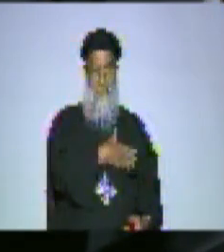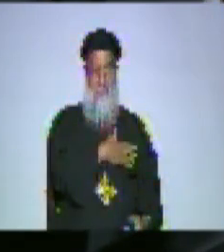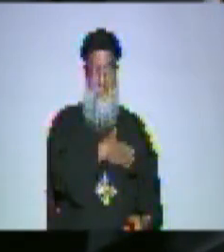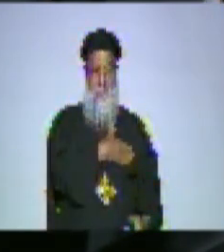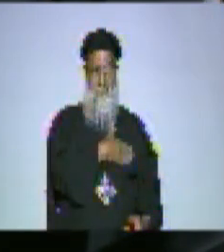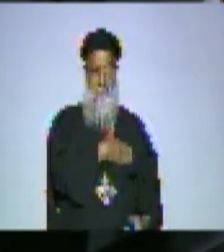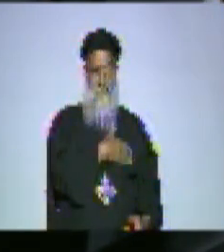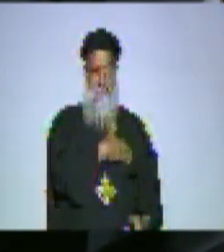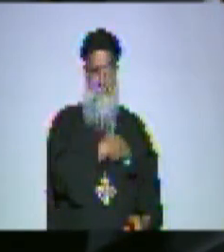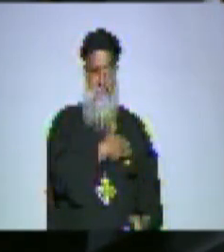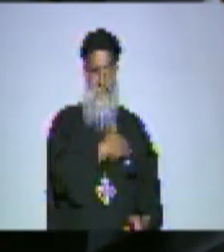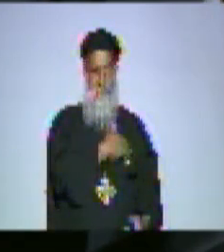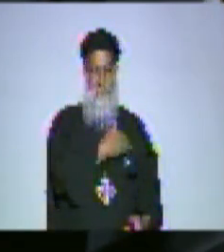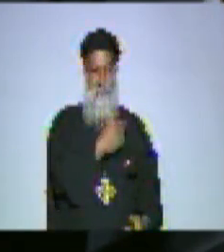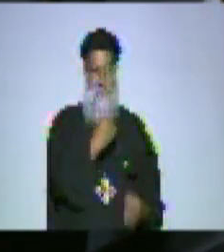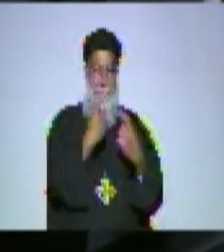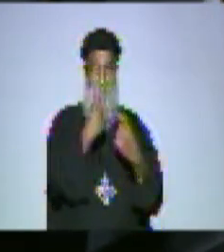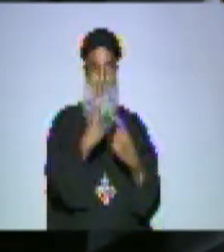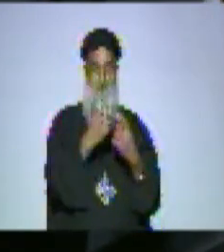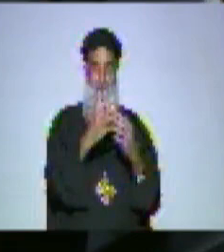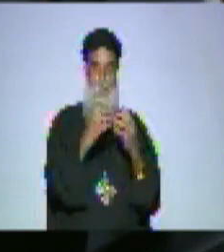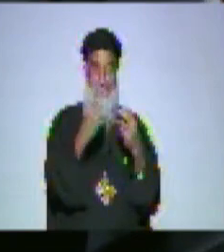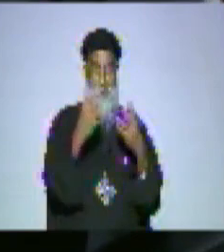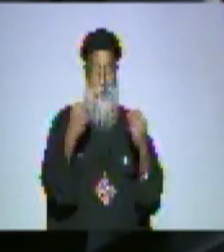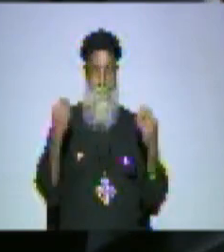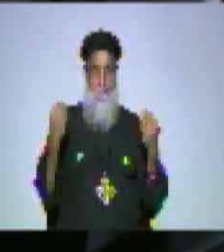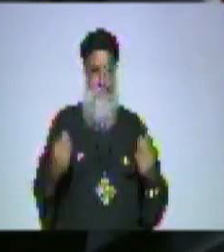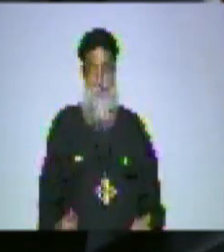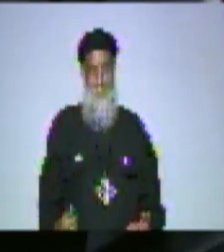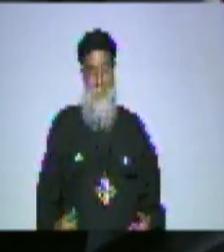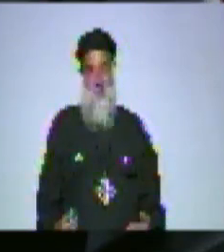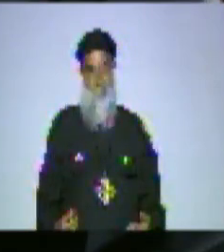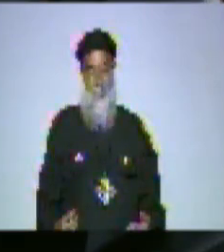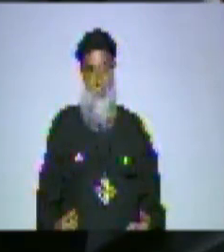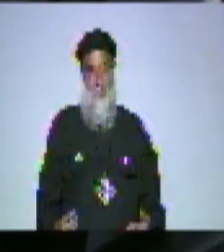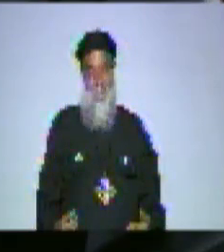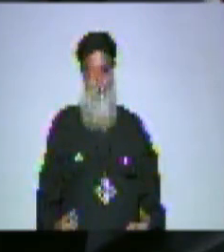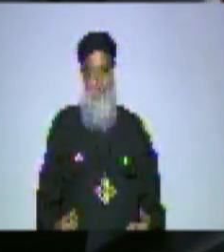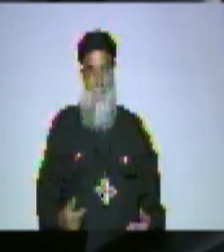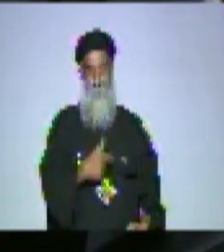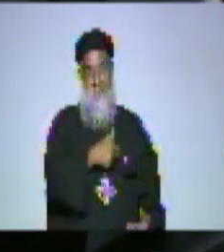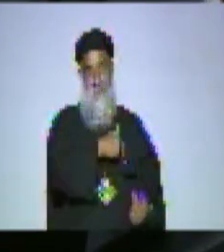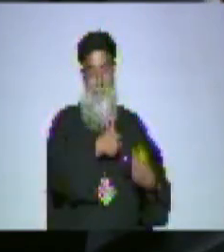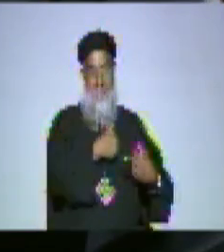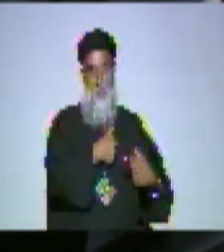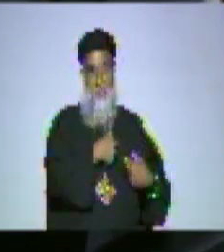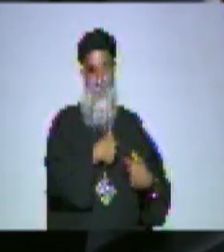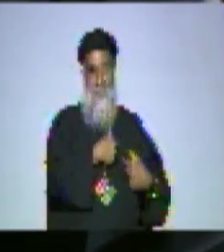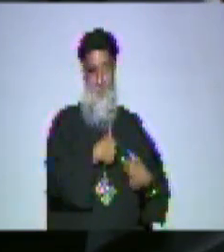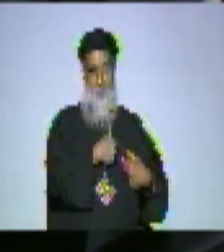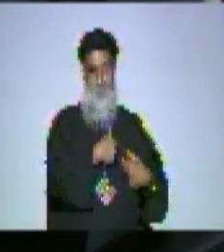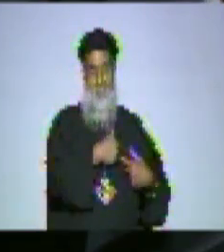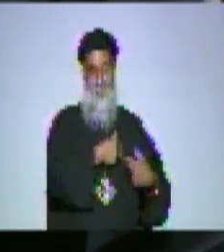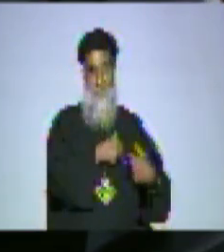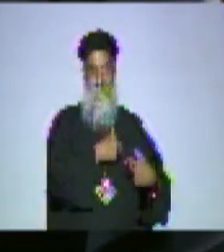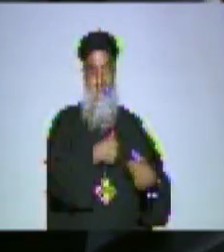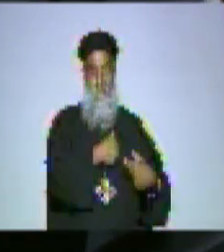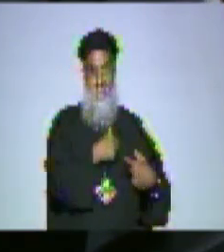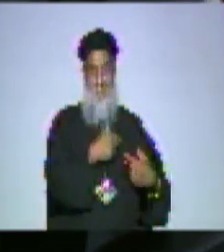رب اللي هي ثمار الروح القدس ان هو يزيد في قلبه يبقى عندي